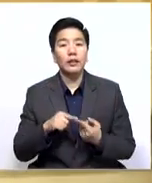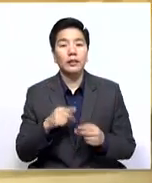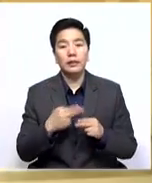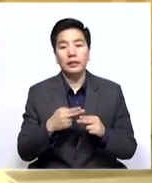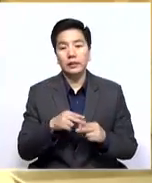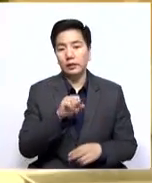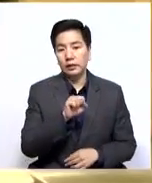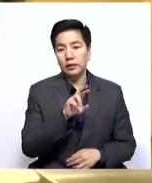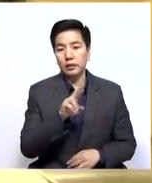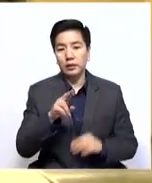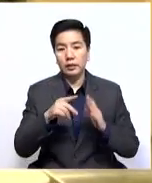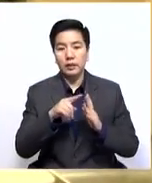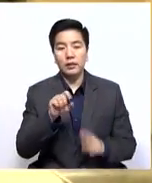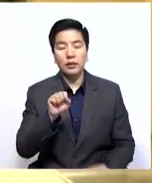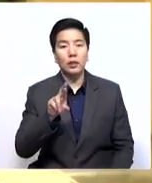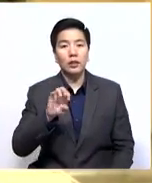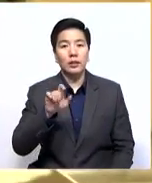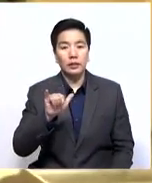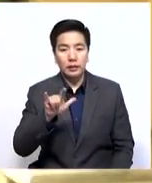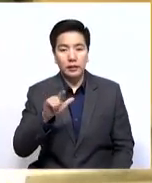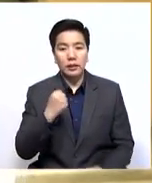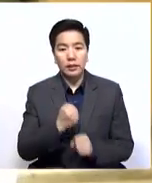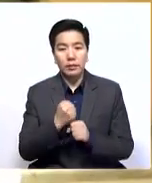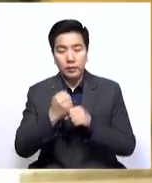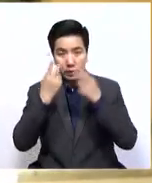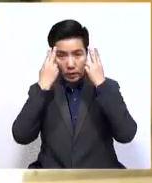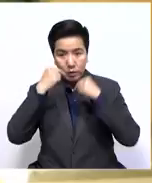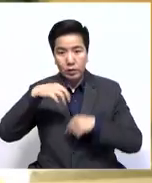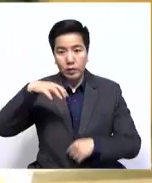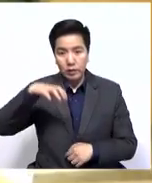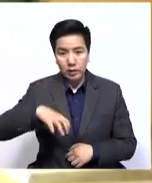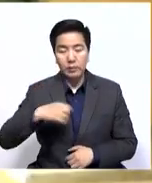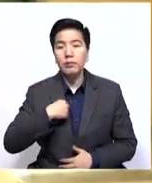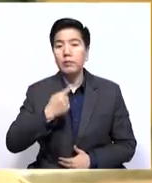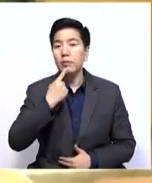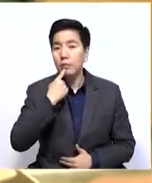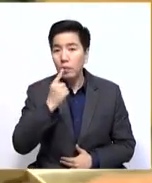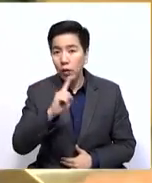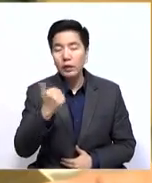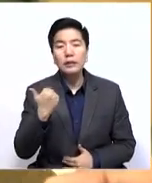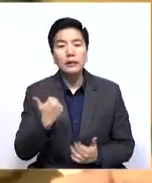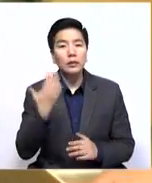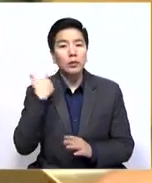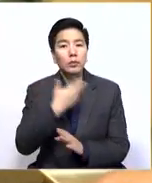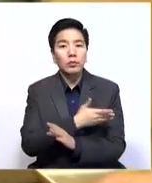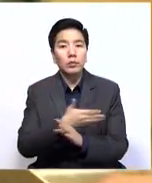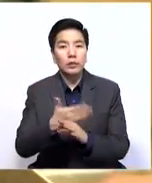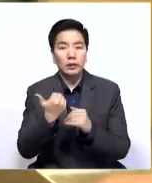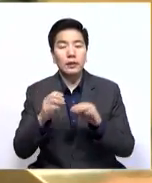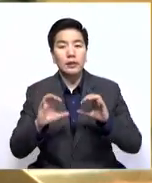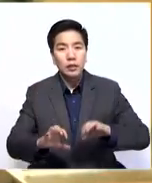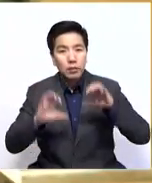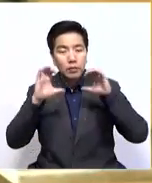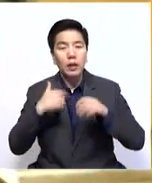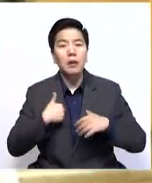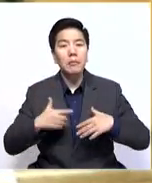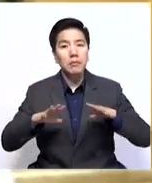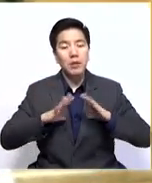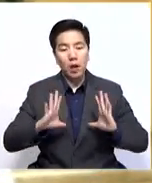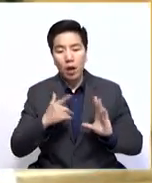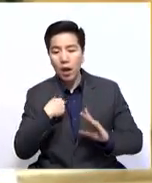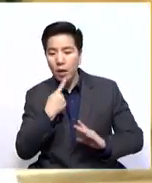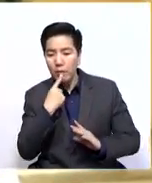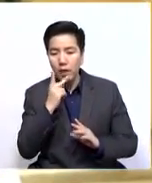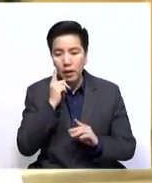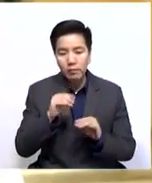พลโทสรรเสริญแก้วกำเนิดโฆษกประจำสำนักนายกรัฐมนตรีนะครับท่านโฆษกเองบอกนะครับว่าที่ผ่านมารัฐบาลได้เว้นวรรคการแถ